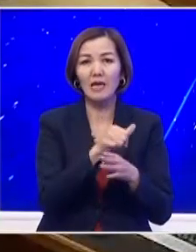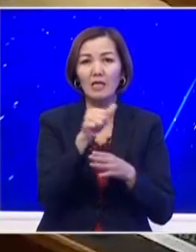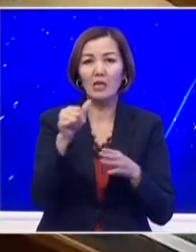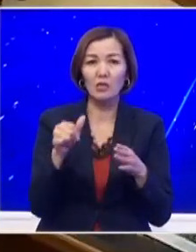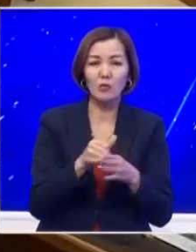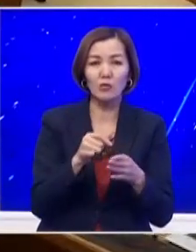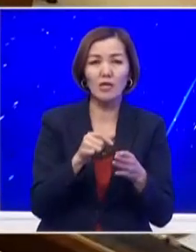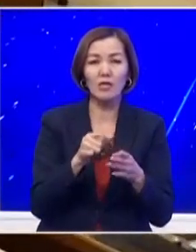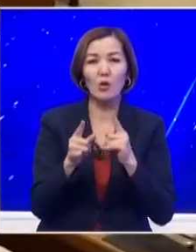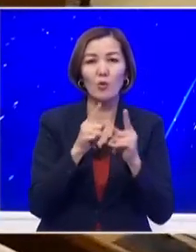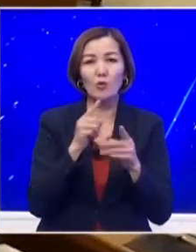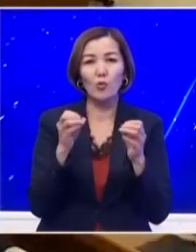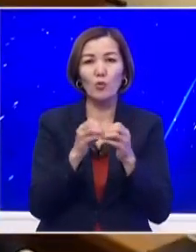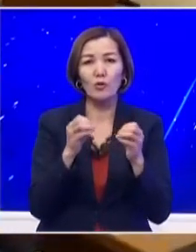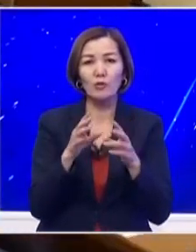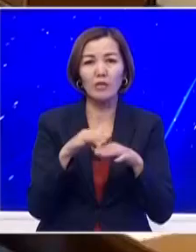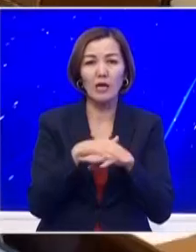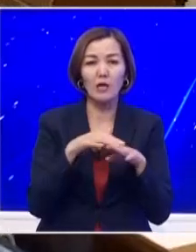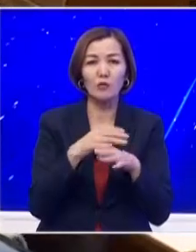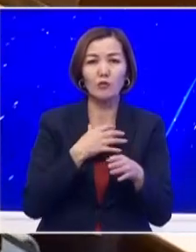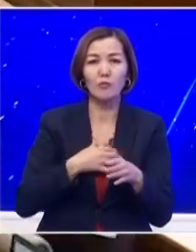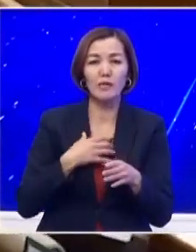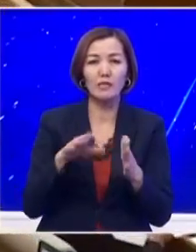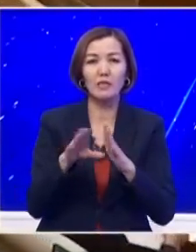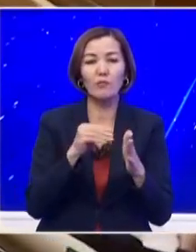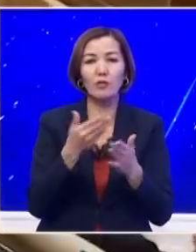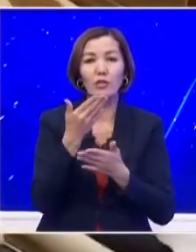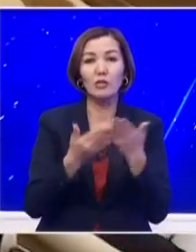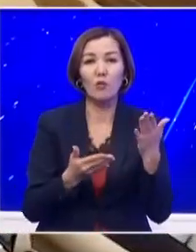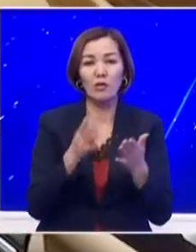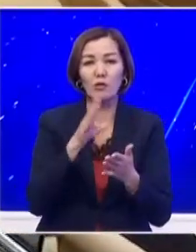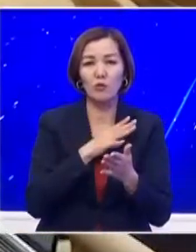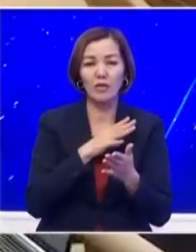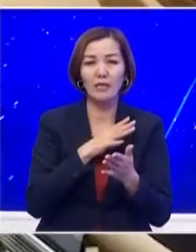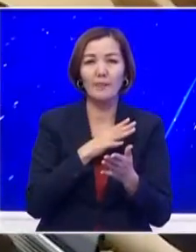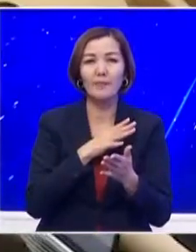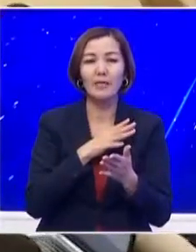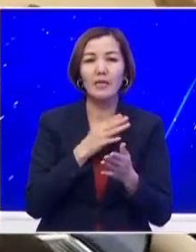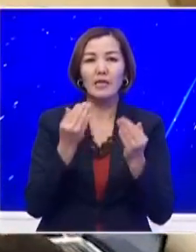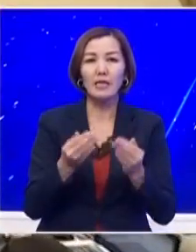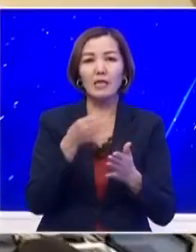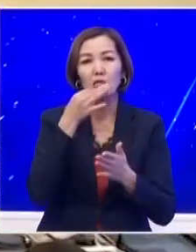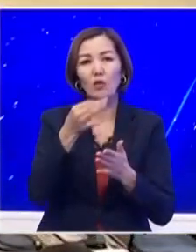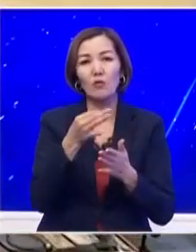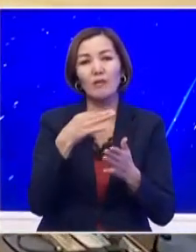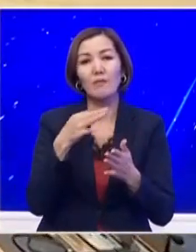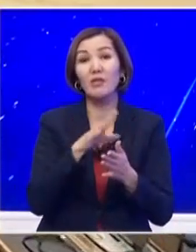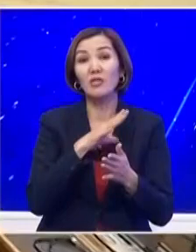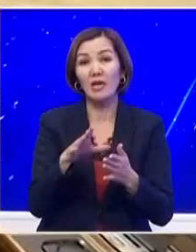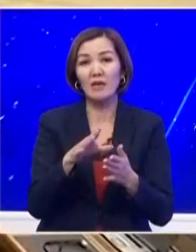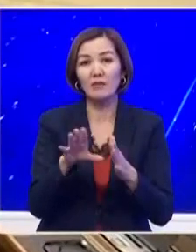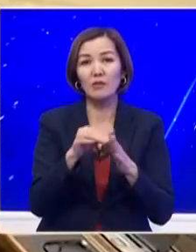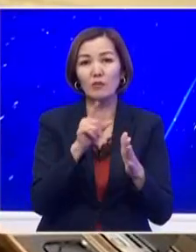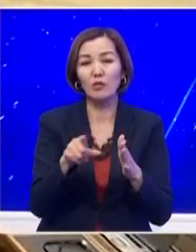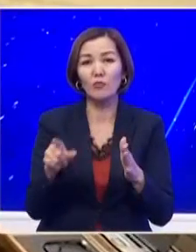палата отырысында 10-нан аса осындай халық үшін маңызды депутаттық сауалдар жолданды. Енді жауаптылар бейжай қарамаса,